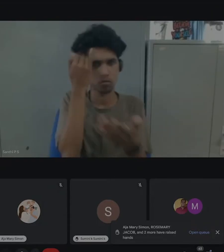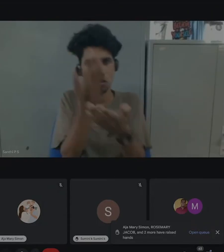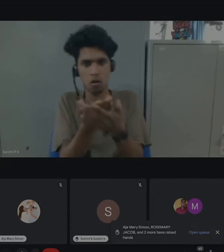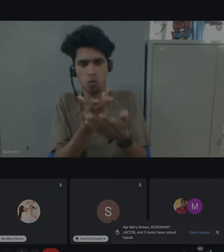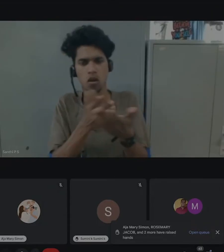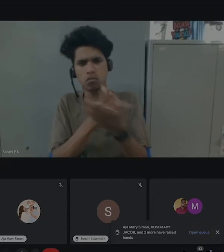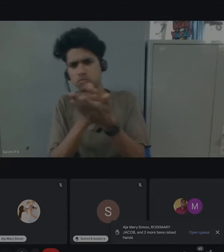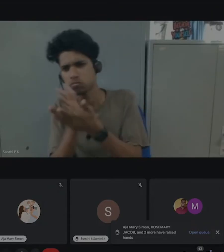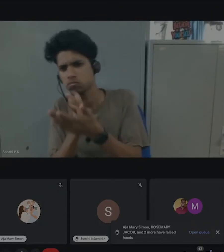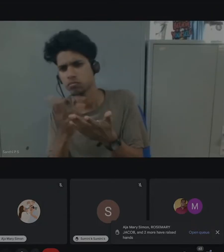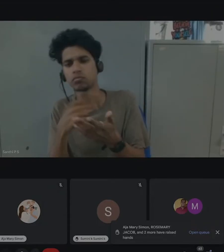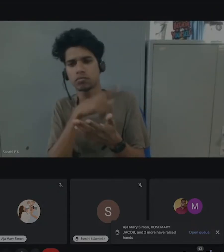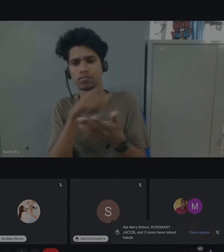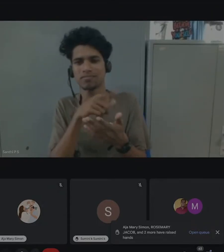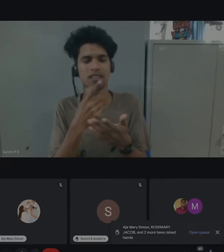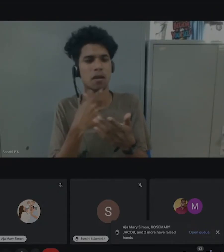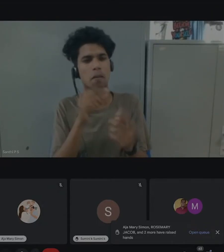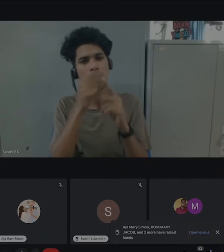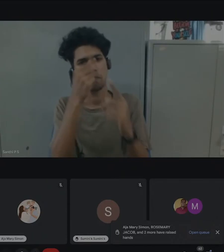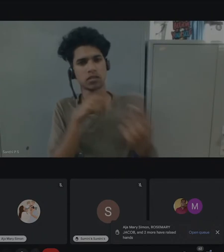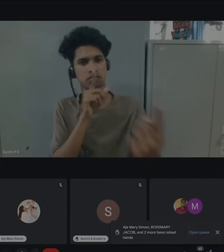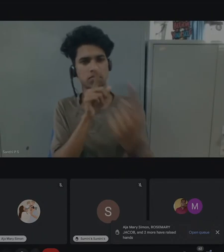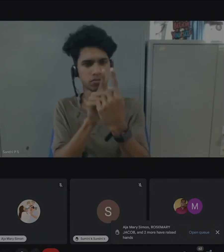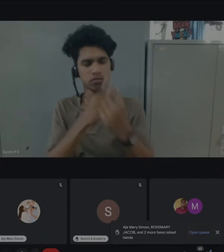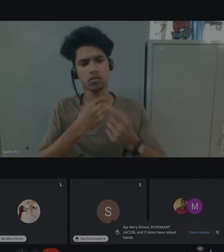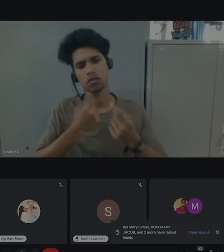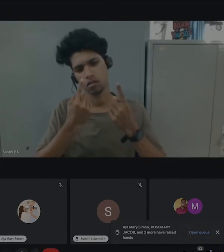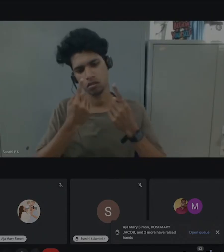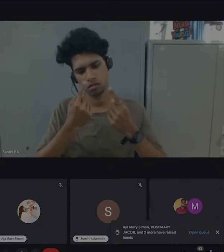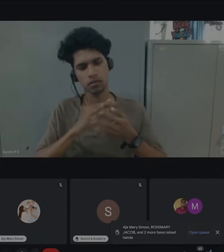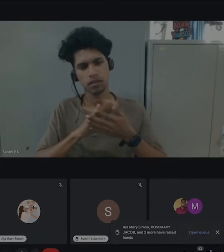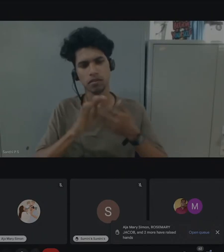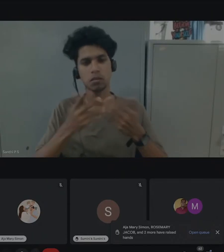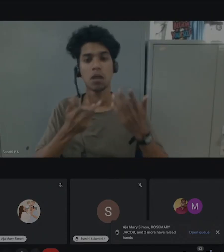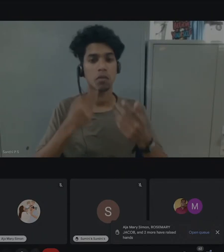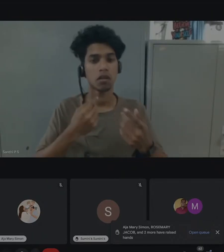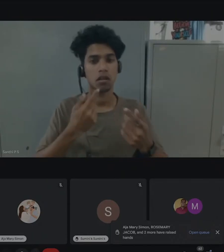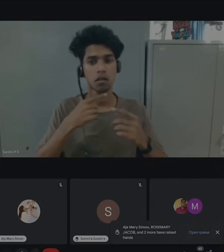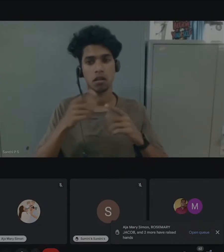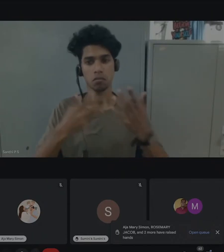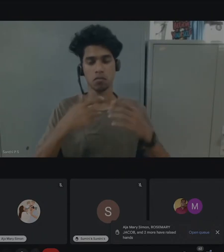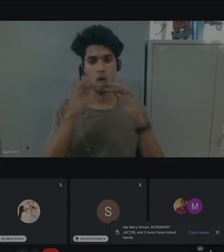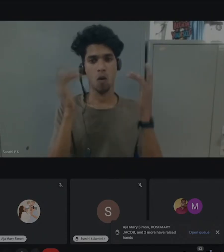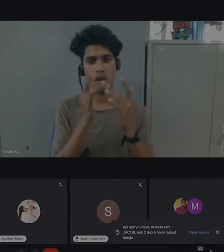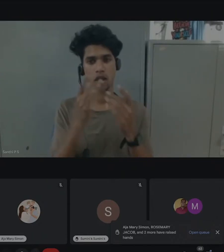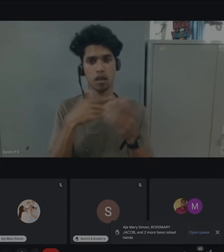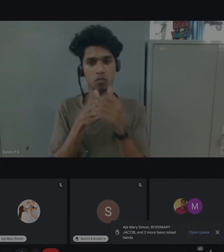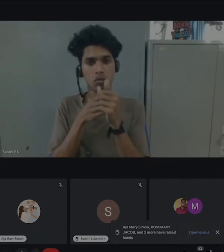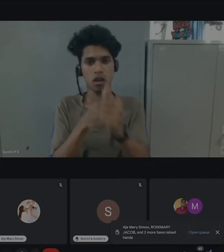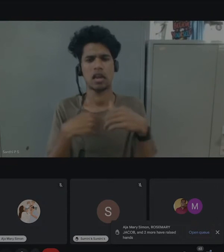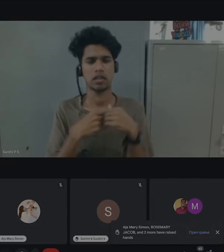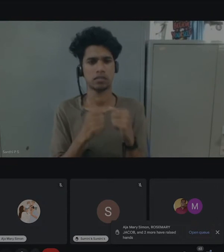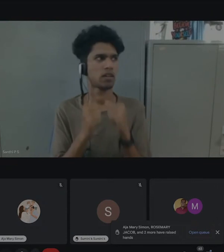അവർ പറയുന്നുണ്ടോ എന്നുള്ളതിൽ നേരിട്ട് കണ്ട് പറയുന്നത് പോലെ ആവില്ല. ഞാനിപ്പോ ഇതിൽ കൂടെ പറയുന്നതാണെങ്കിൽ എനിക്ക് ഒന്ന് ഗൈഡ് ചെയ്ത് തരാനേ